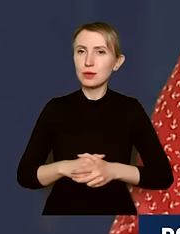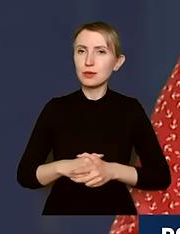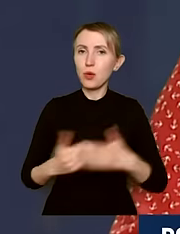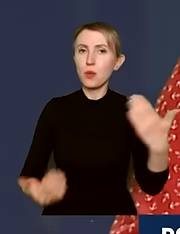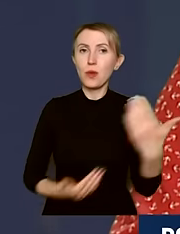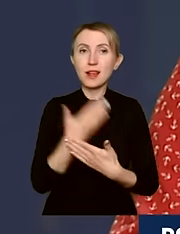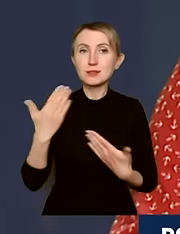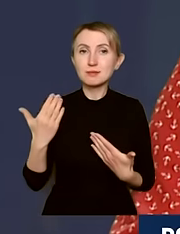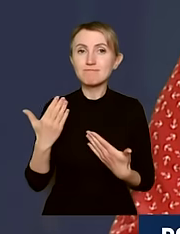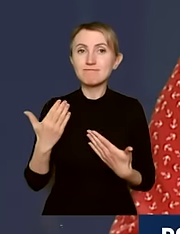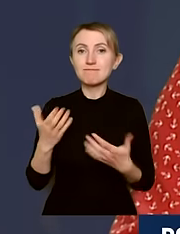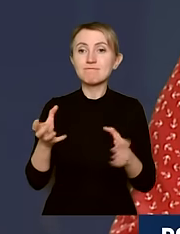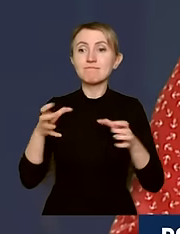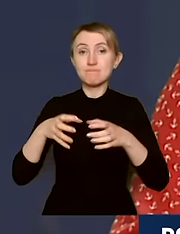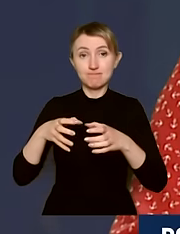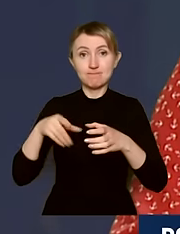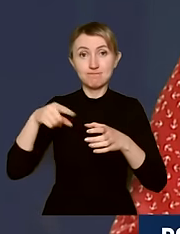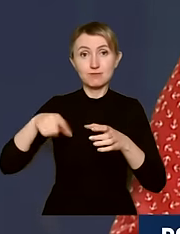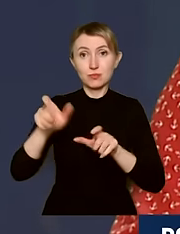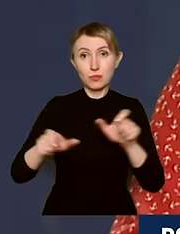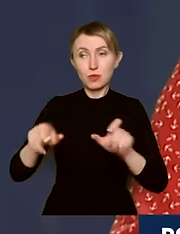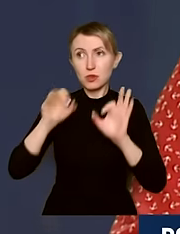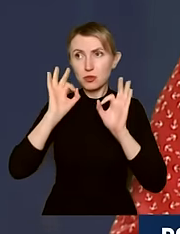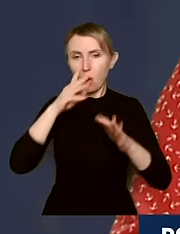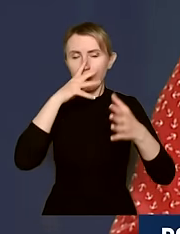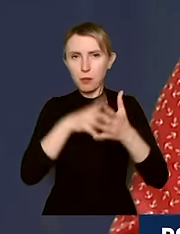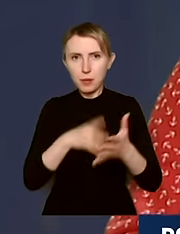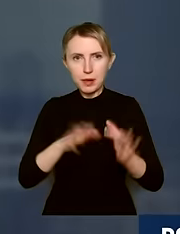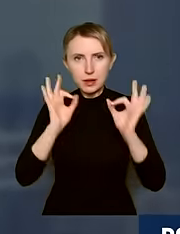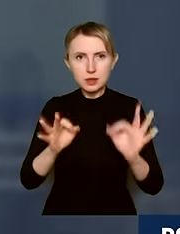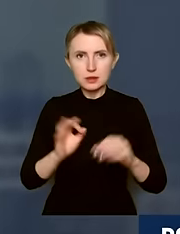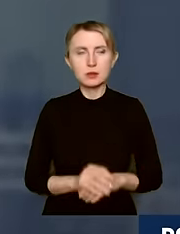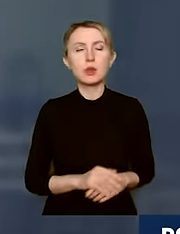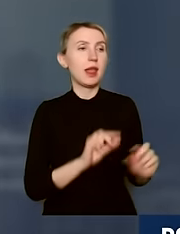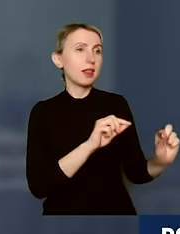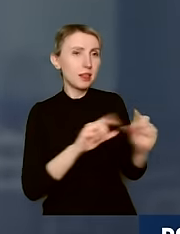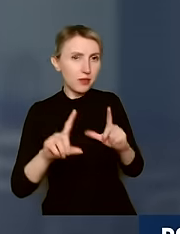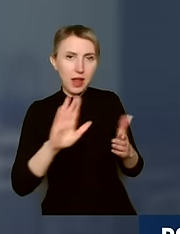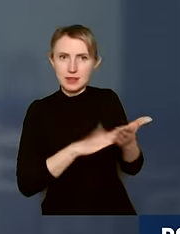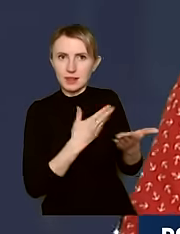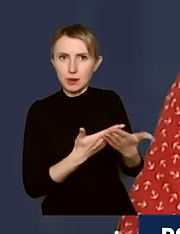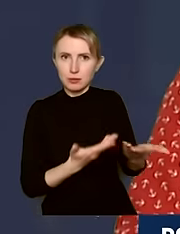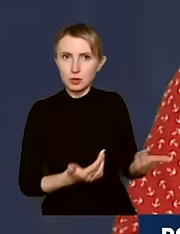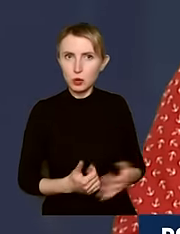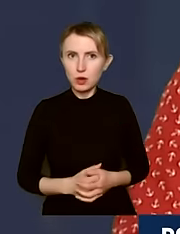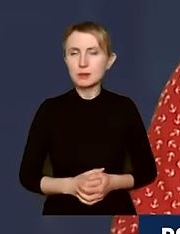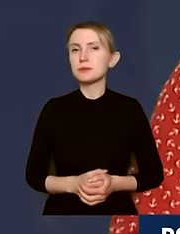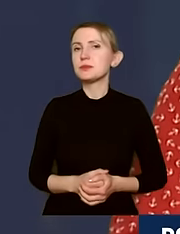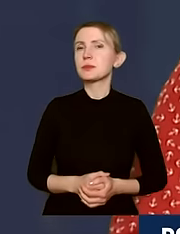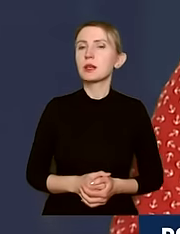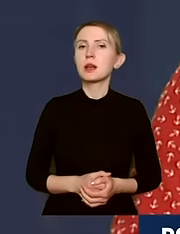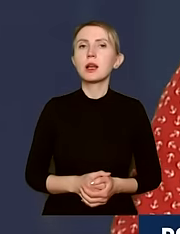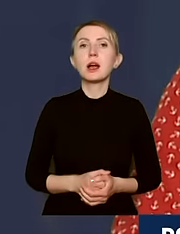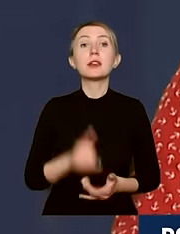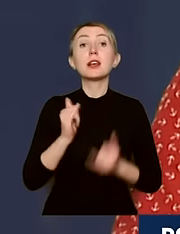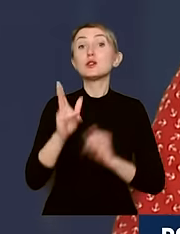okazywała się ekipą stawiającą trafne diagnozy. No, jeżeli chodzi o kurs inflacji na przykład. No, więc jakby tutaj, jak ktoś coś